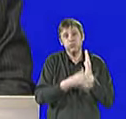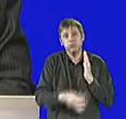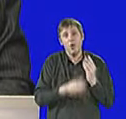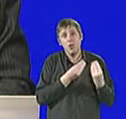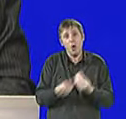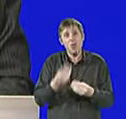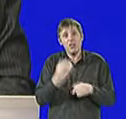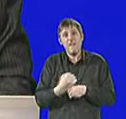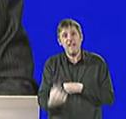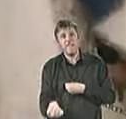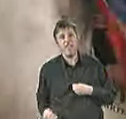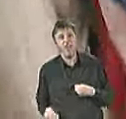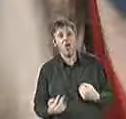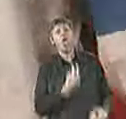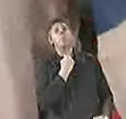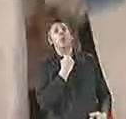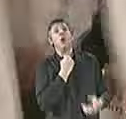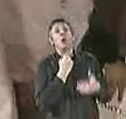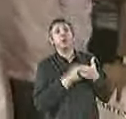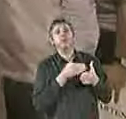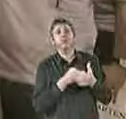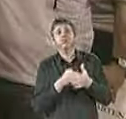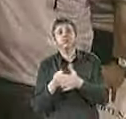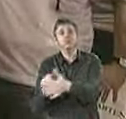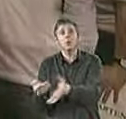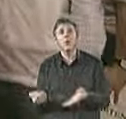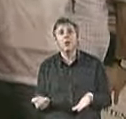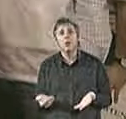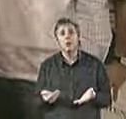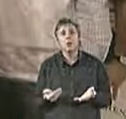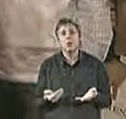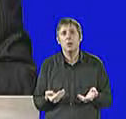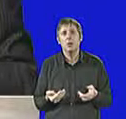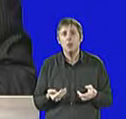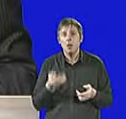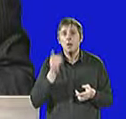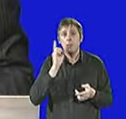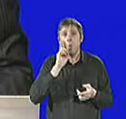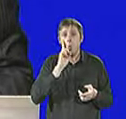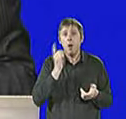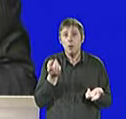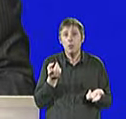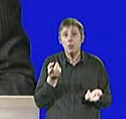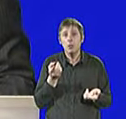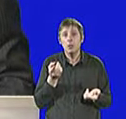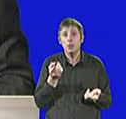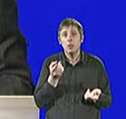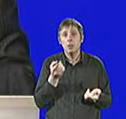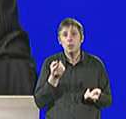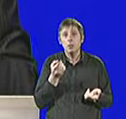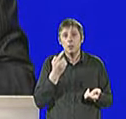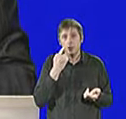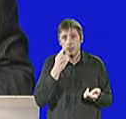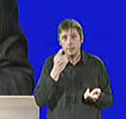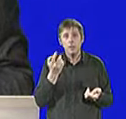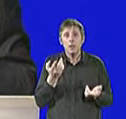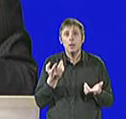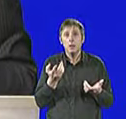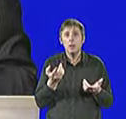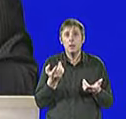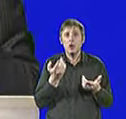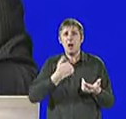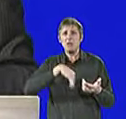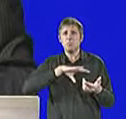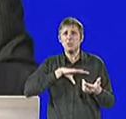travail. Pour une raison simple, c'est quand on postule à la responsabilité suprême, il